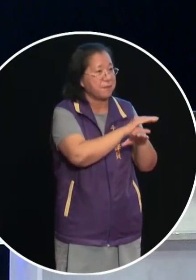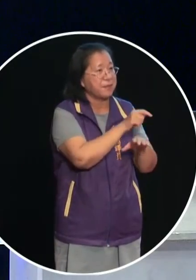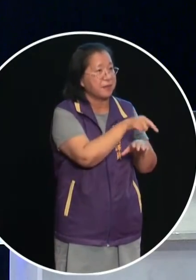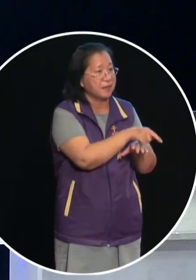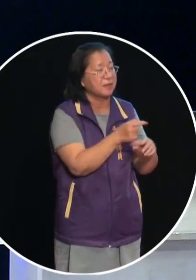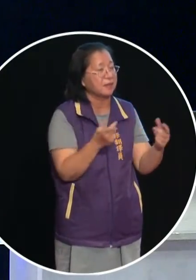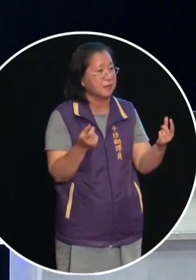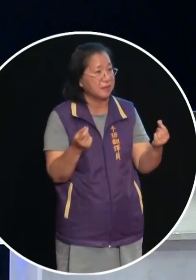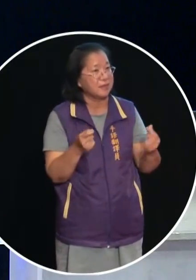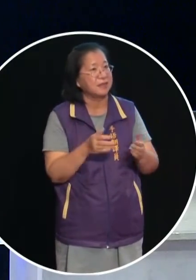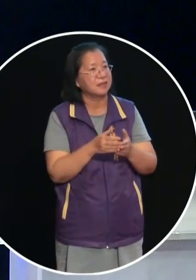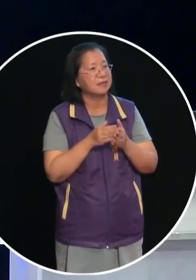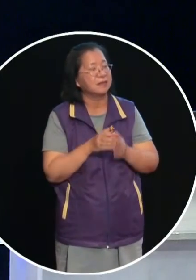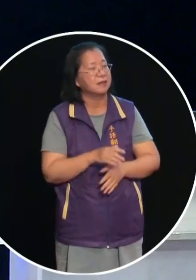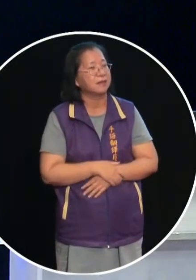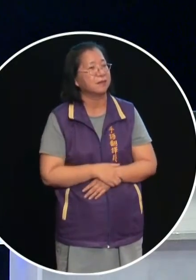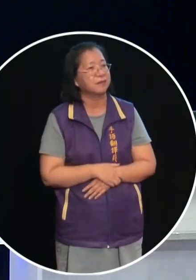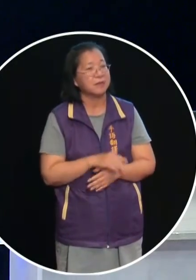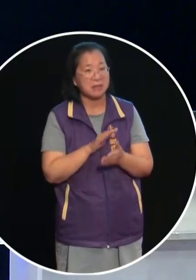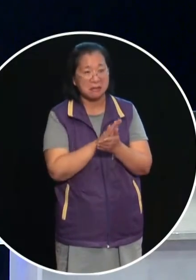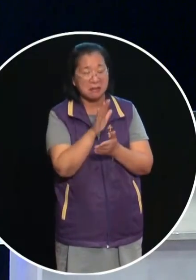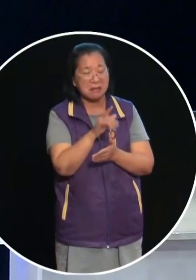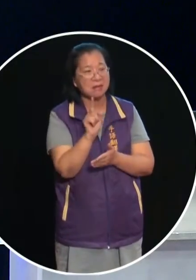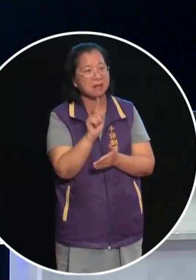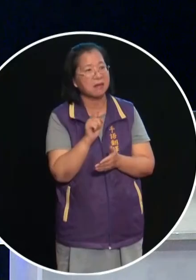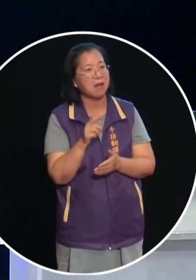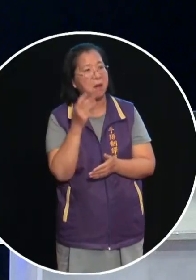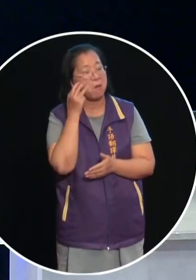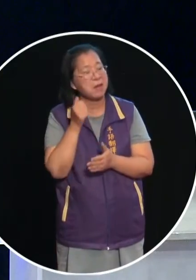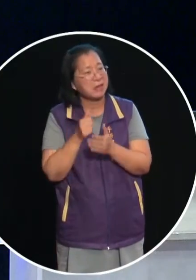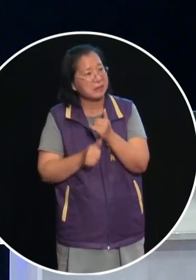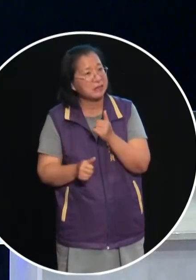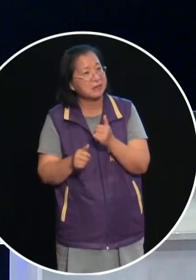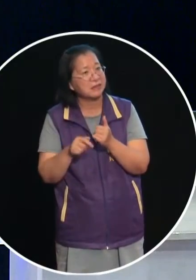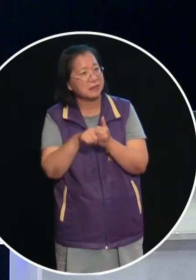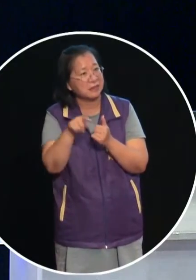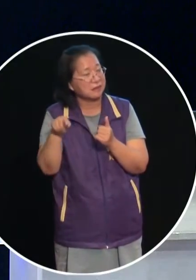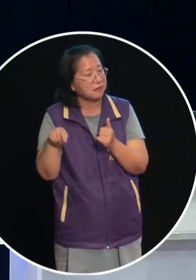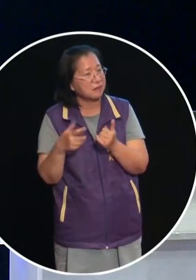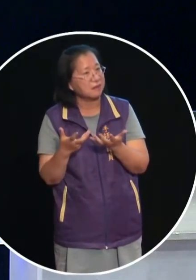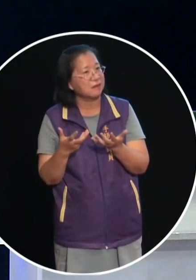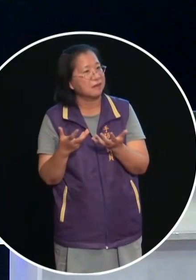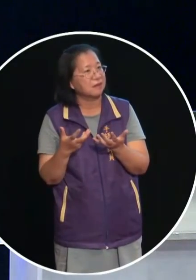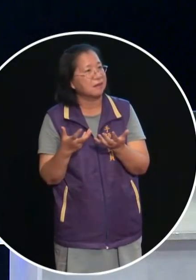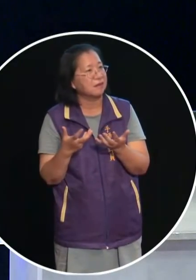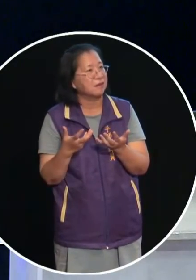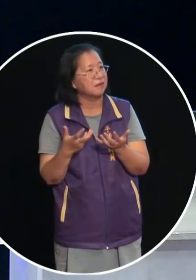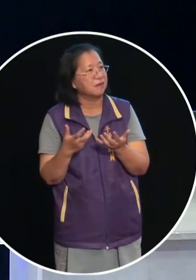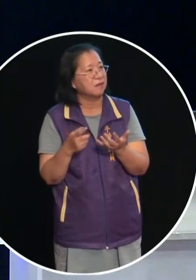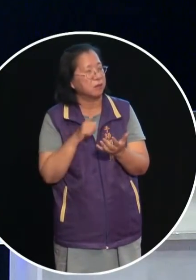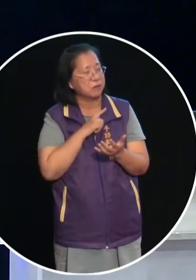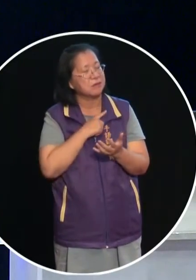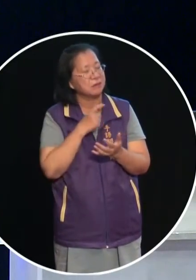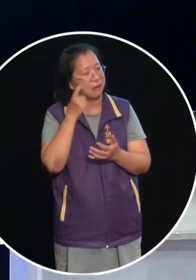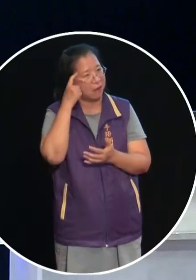现在安倍先生走的时候以后，马先生的第一个政治目的是这个，这个我自己的观